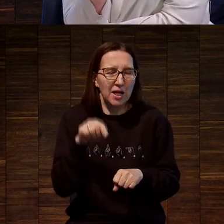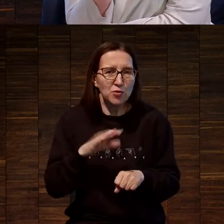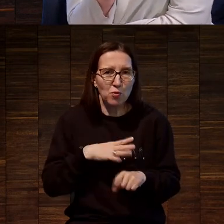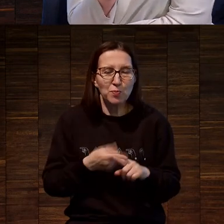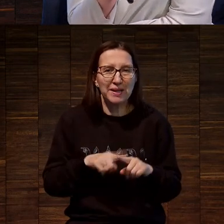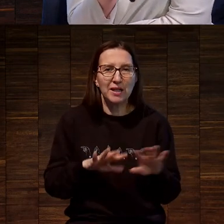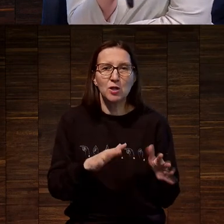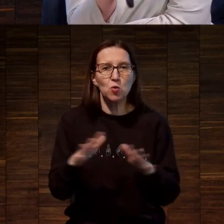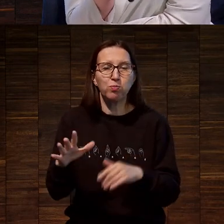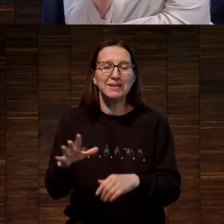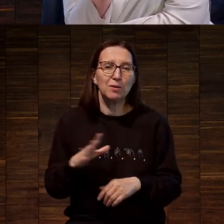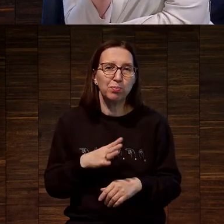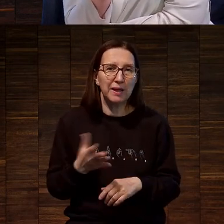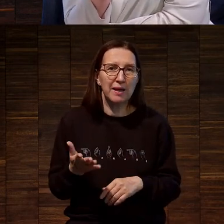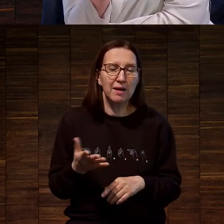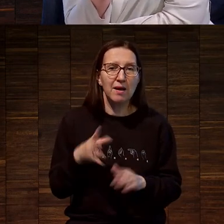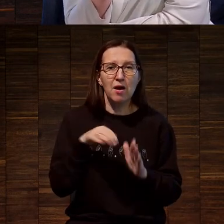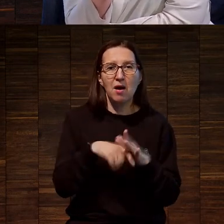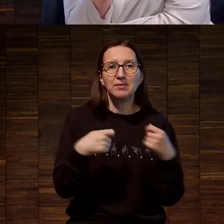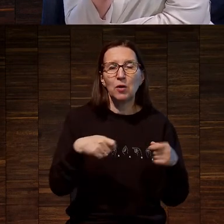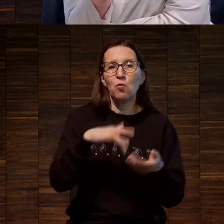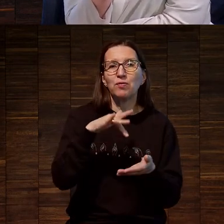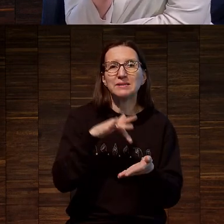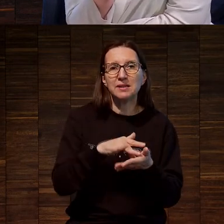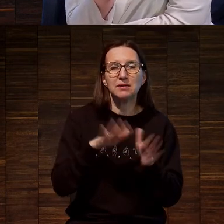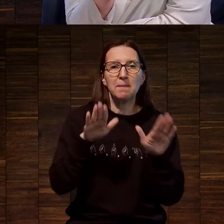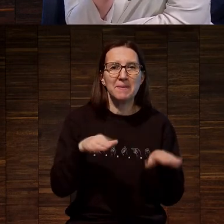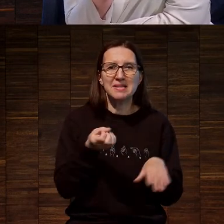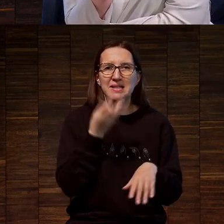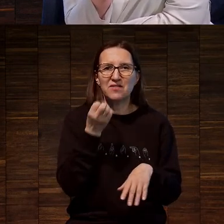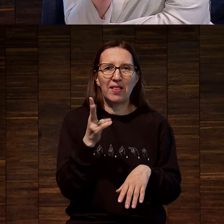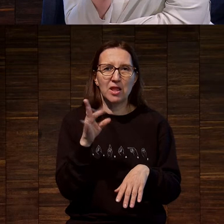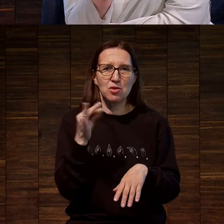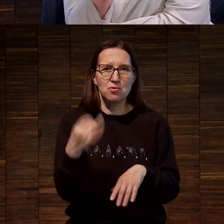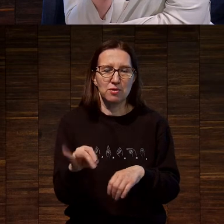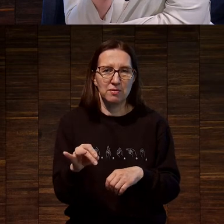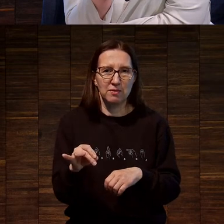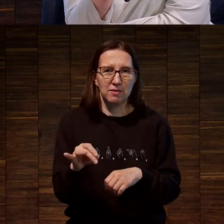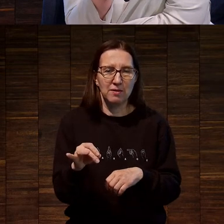это событие было в торговом центре на Цветном.